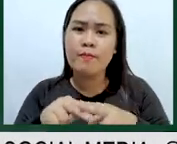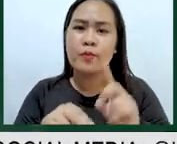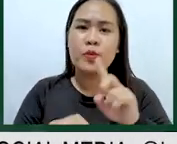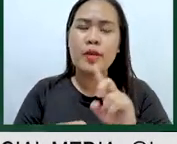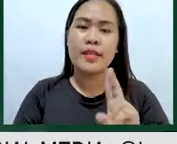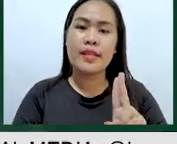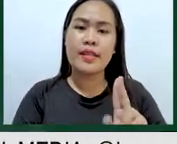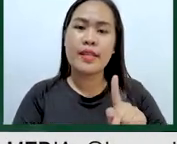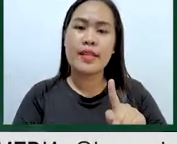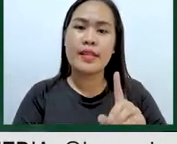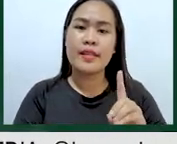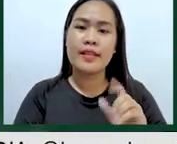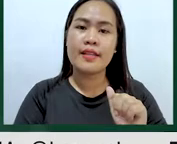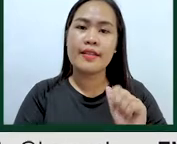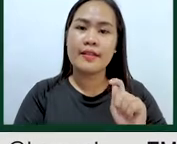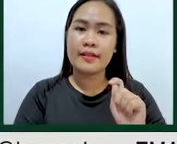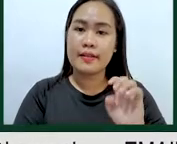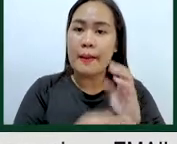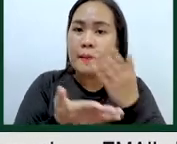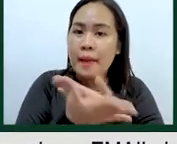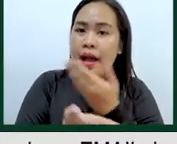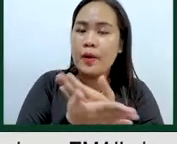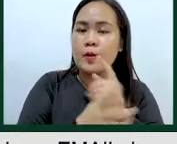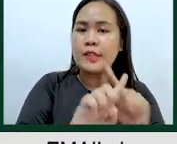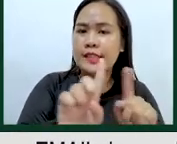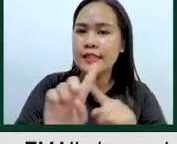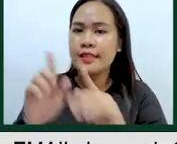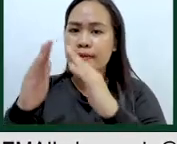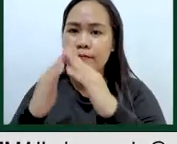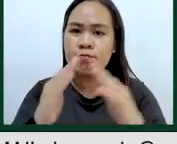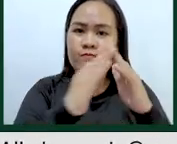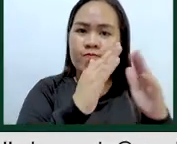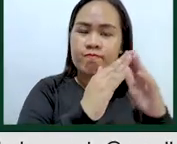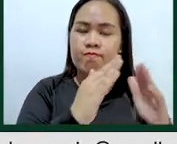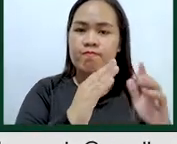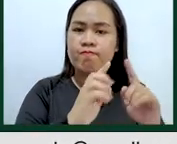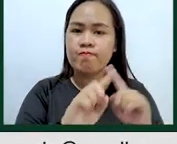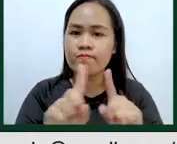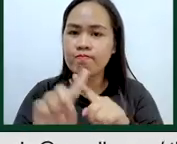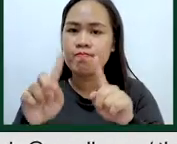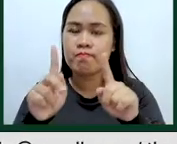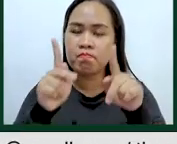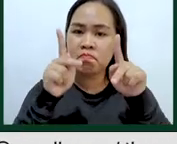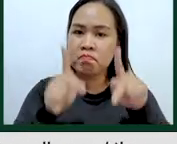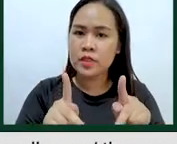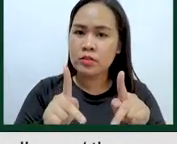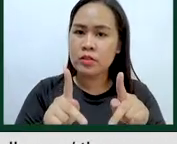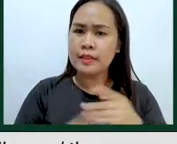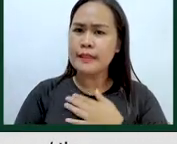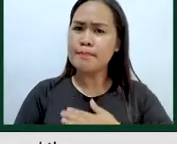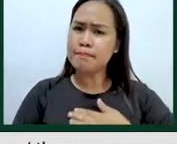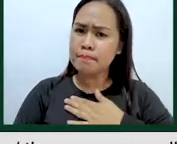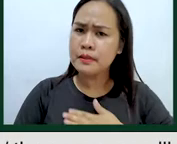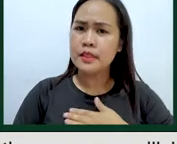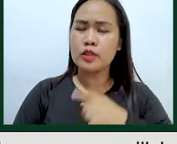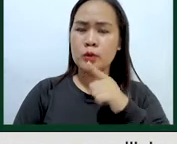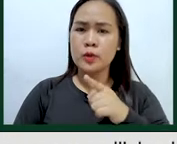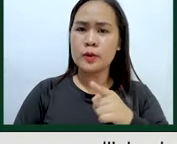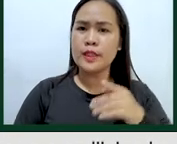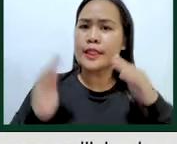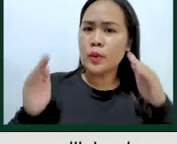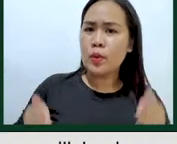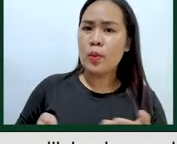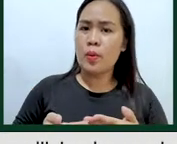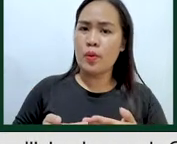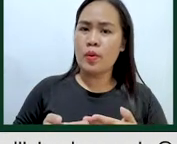households, mga individuals. So please, no, let's accommodate them, no, as much as